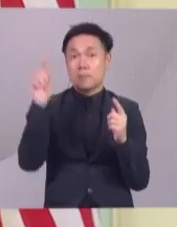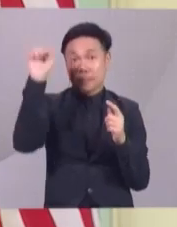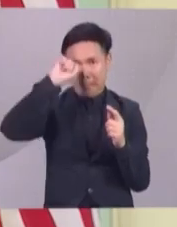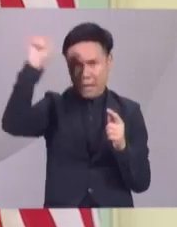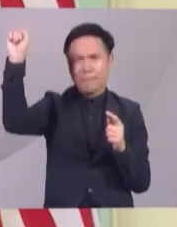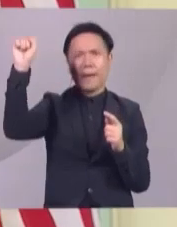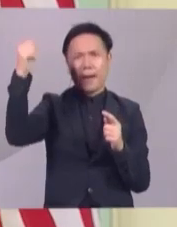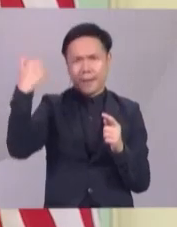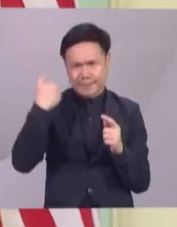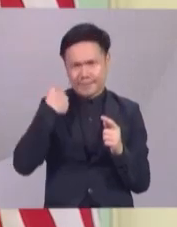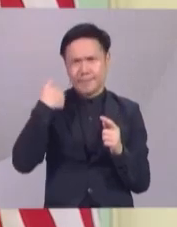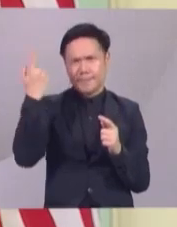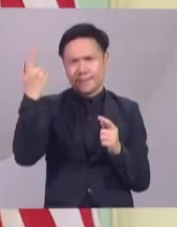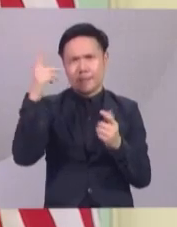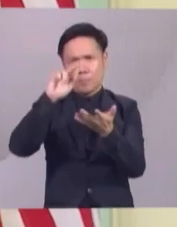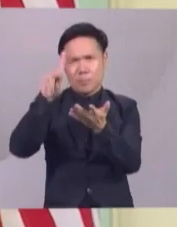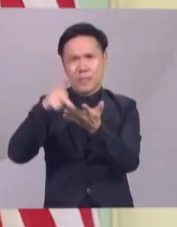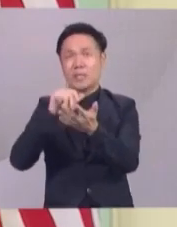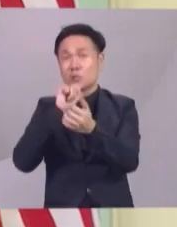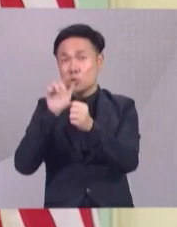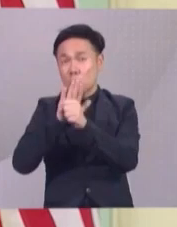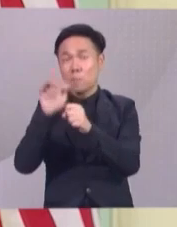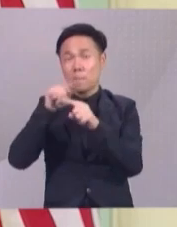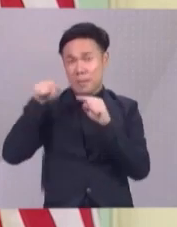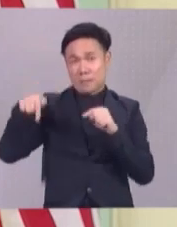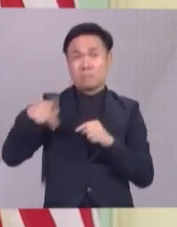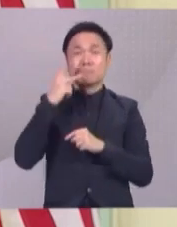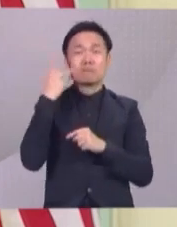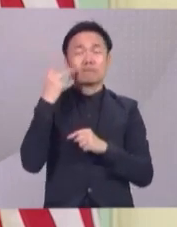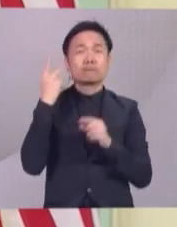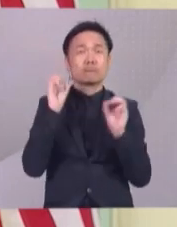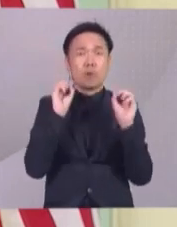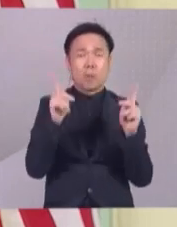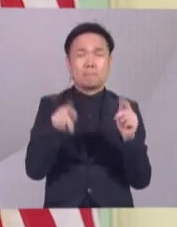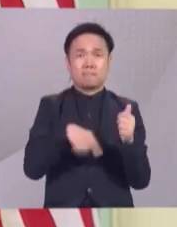Sebenarnya kaji selidik MKN itu